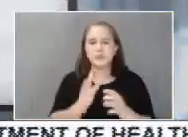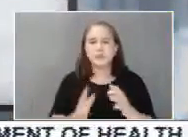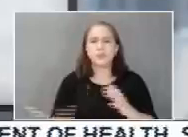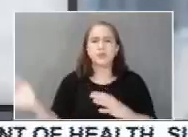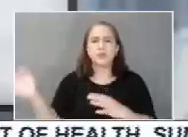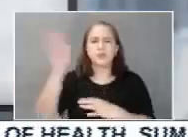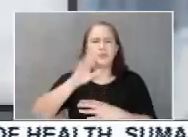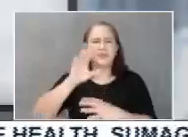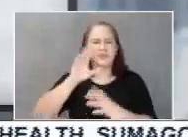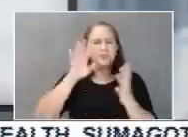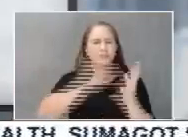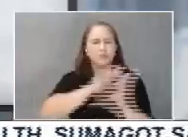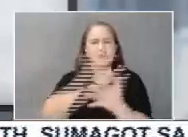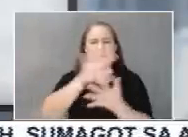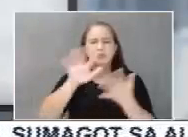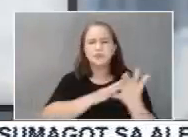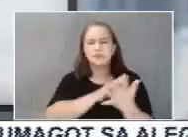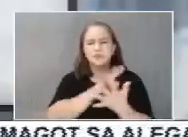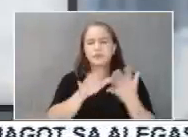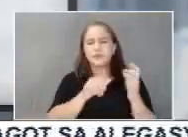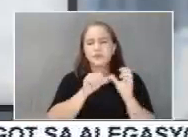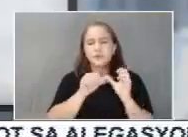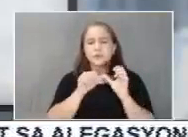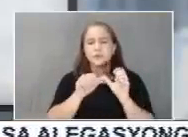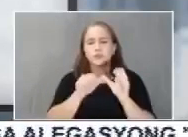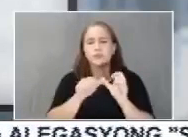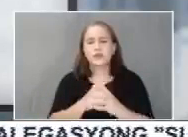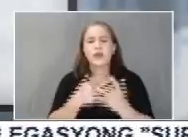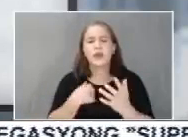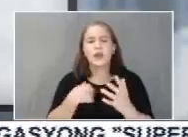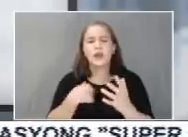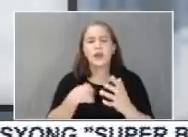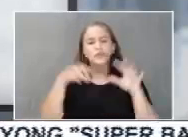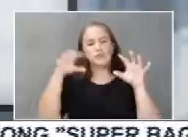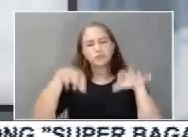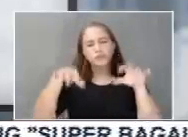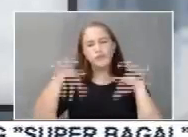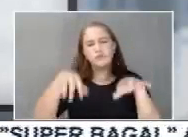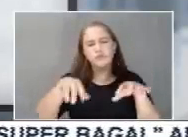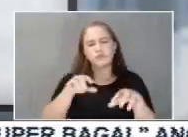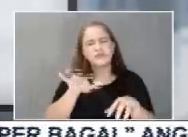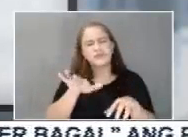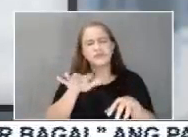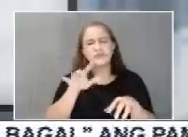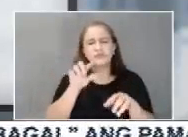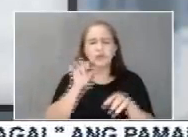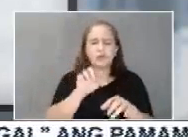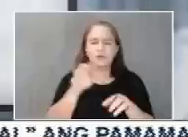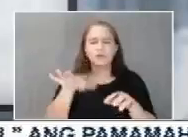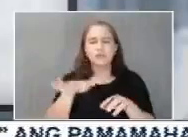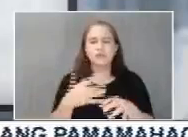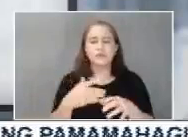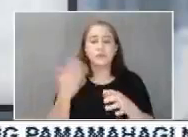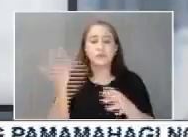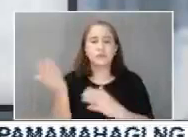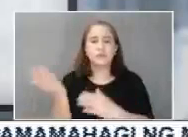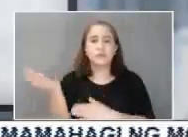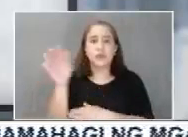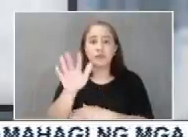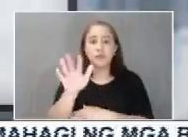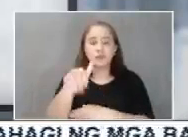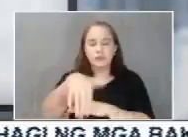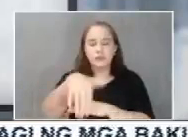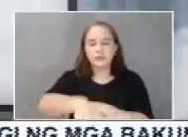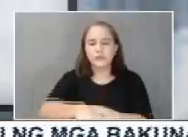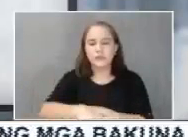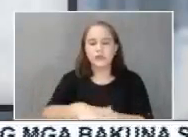ang pinakamataas na heat index ngayong taon sa bansa. Doon pa rin sa Dagupan City, Pangasinan. Naitala ito alas 2 ng hapon